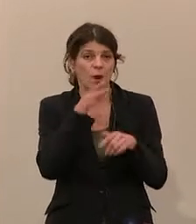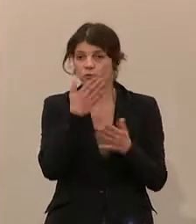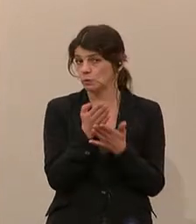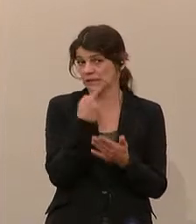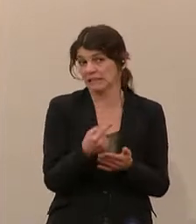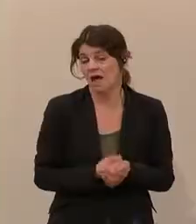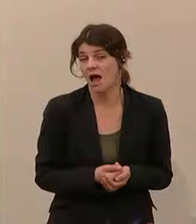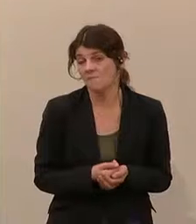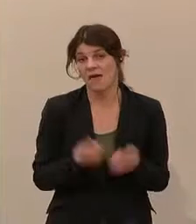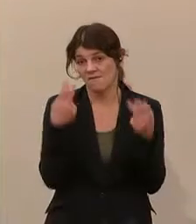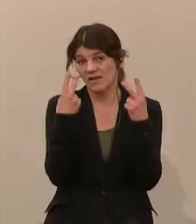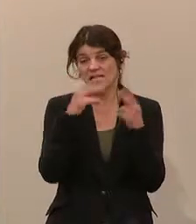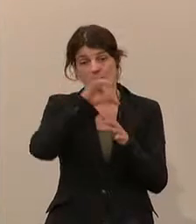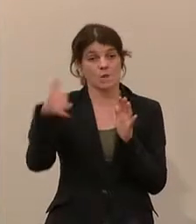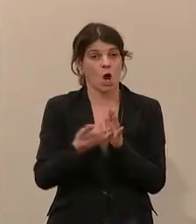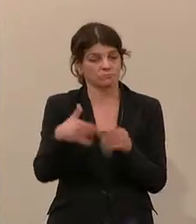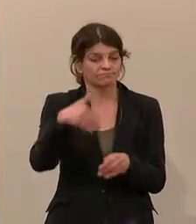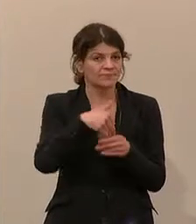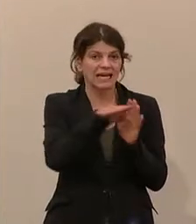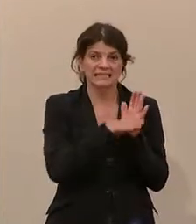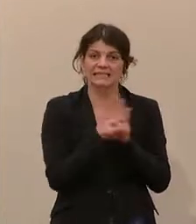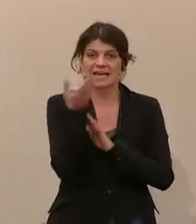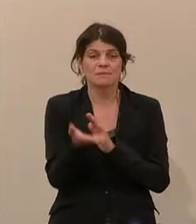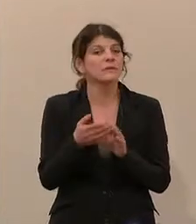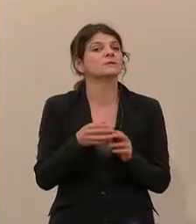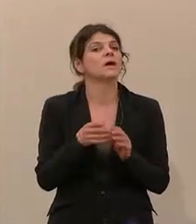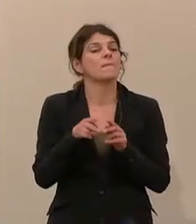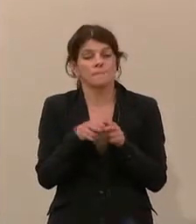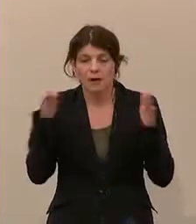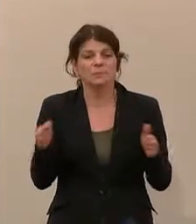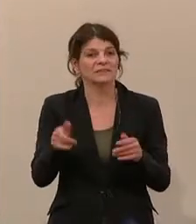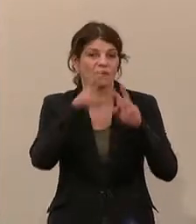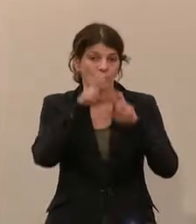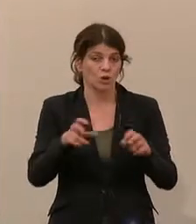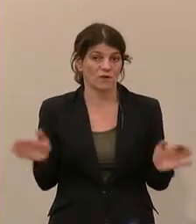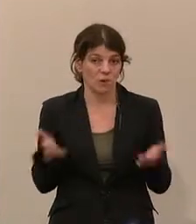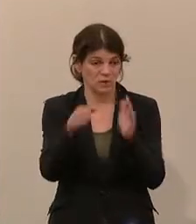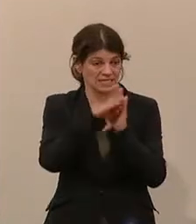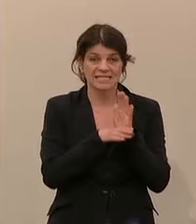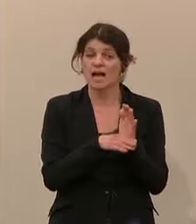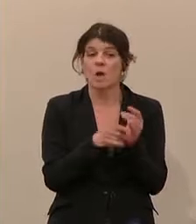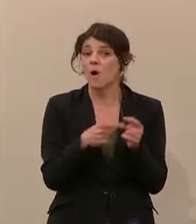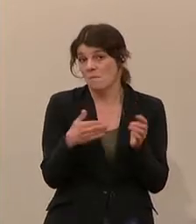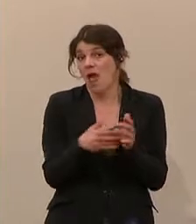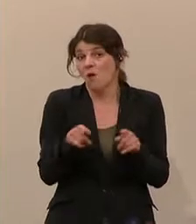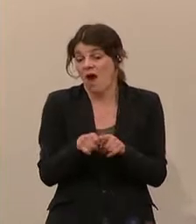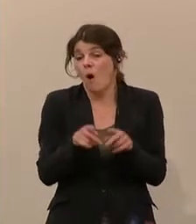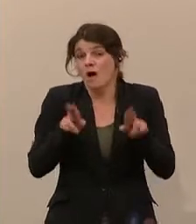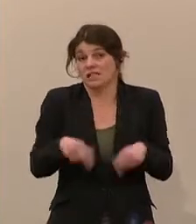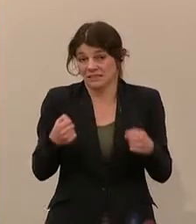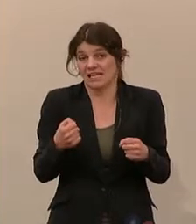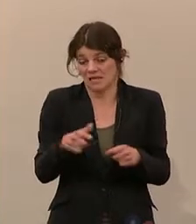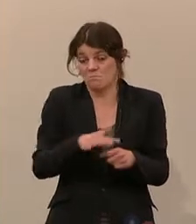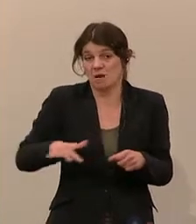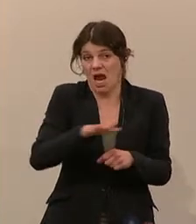ein wichtiges Projekt in dieser Gesetzgebungsperiode, das Forschungsförderungsgesetz, um eben Rechtssicherheit auch in diesem Bereich